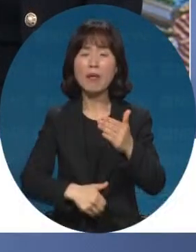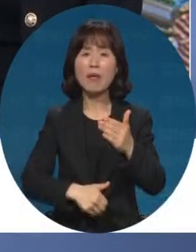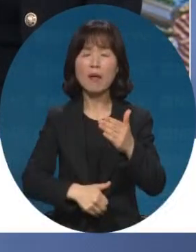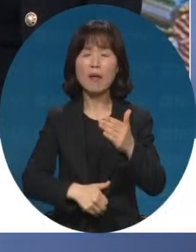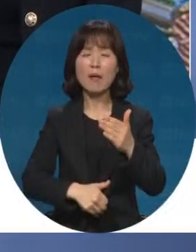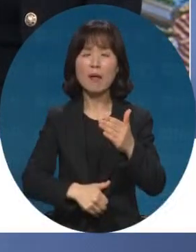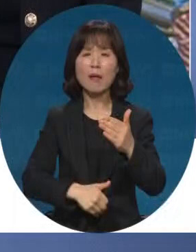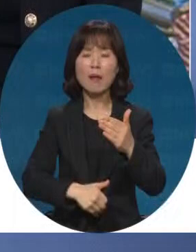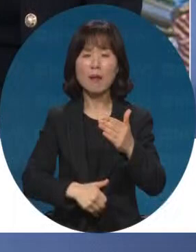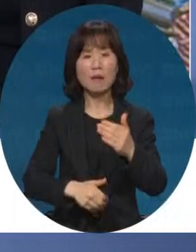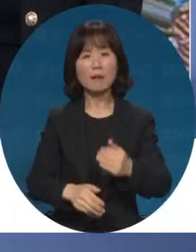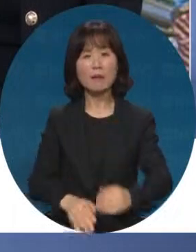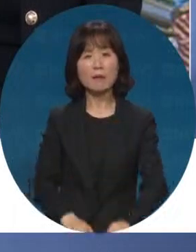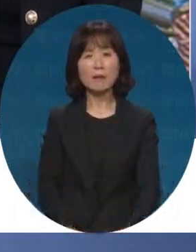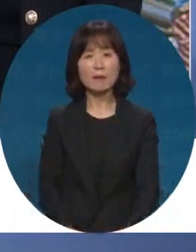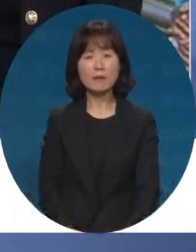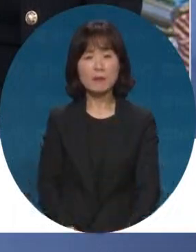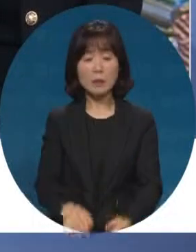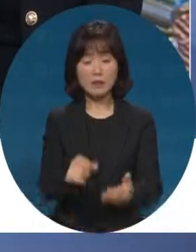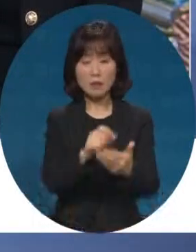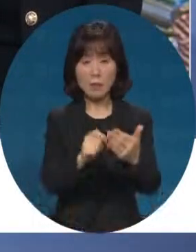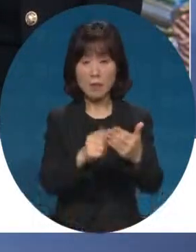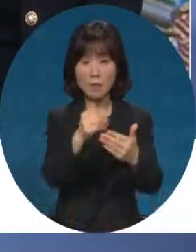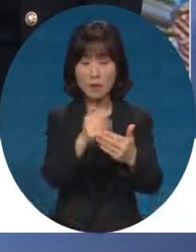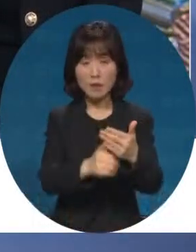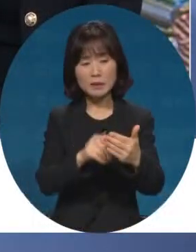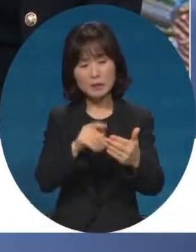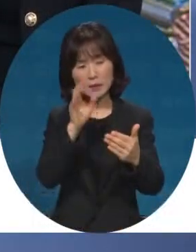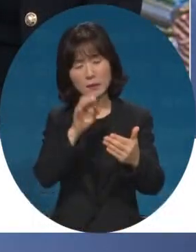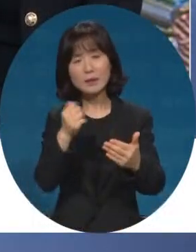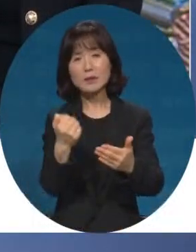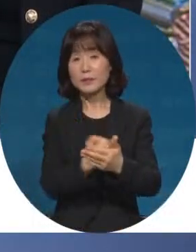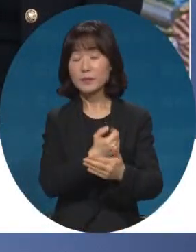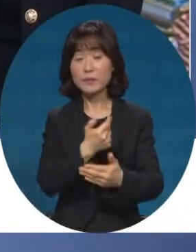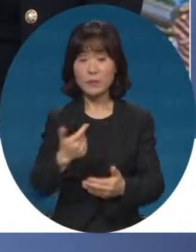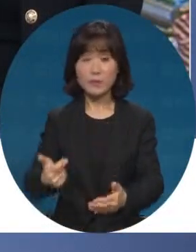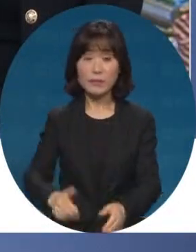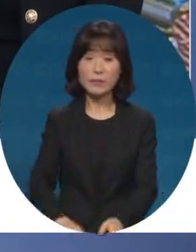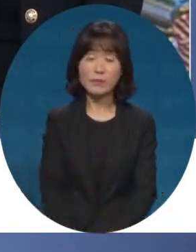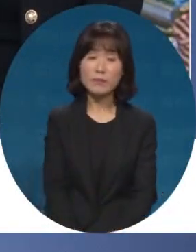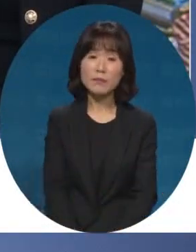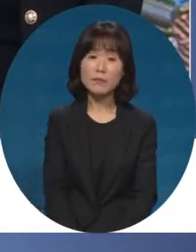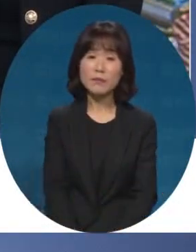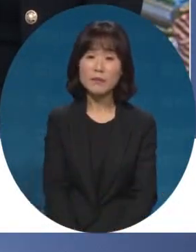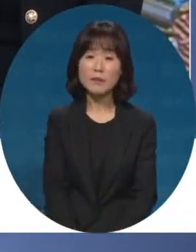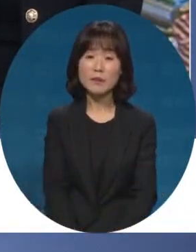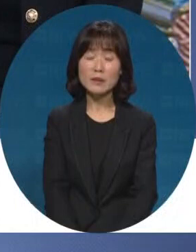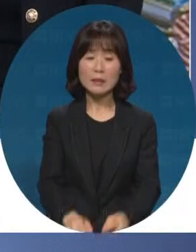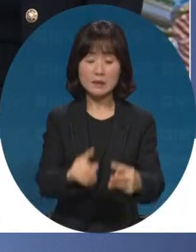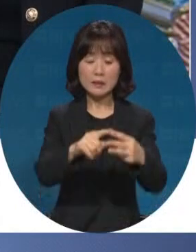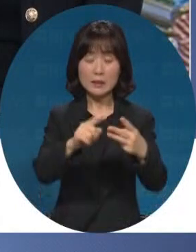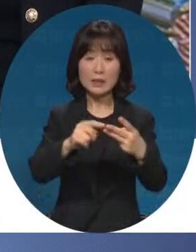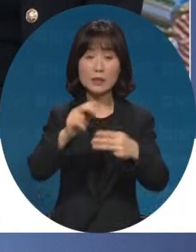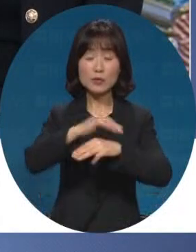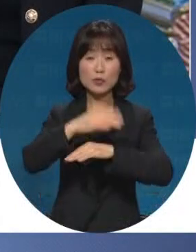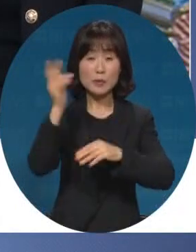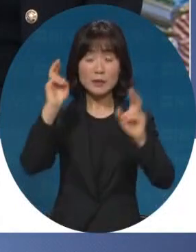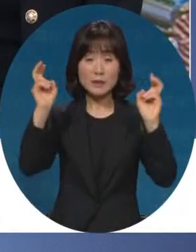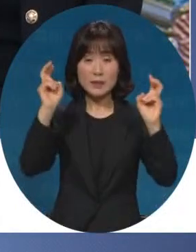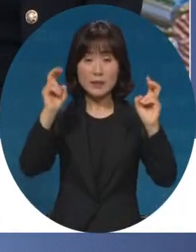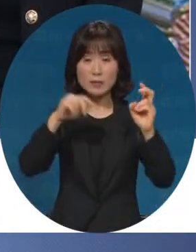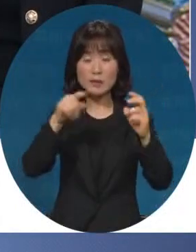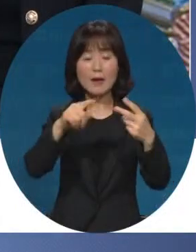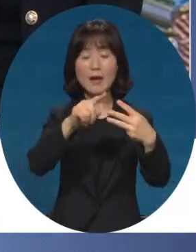잘 모르겠습니다만 기술이 빠진 것은 매우 아쉽습니다 어 세계 출판사가 중에 에서